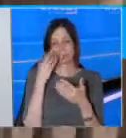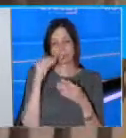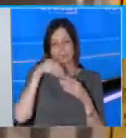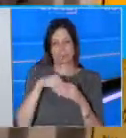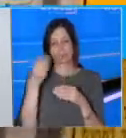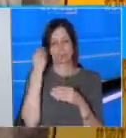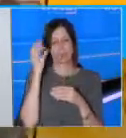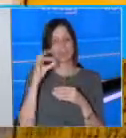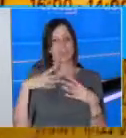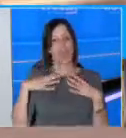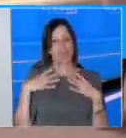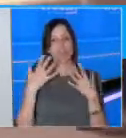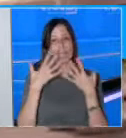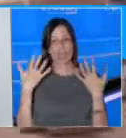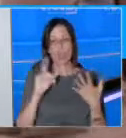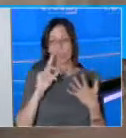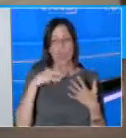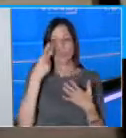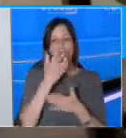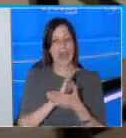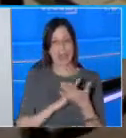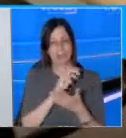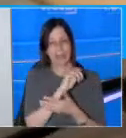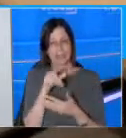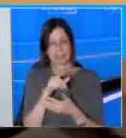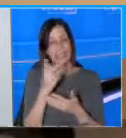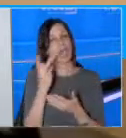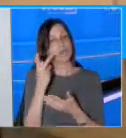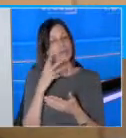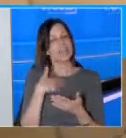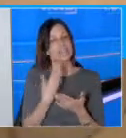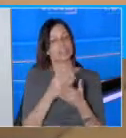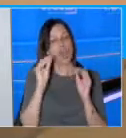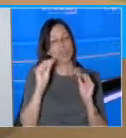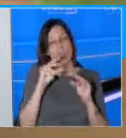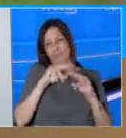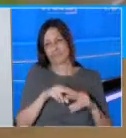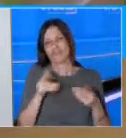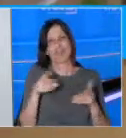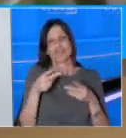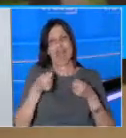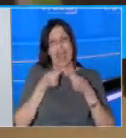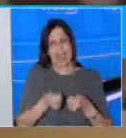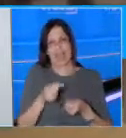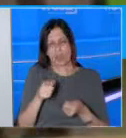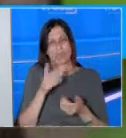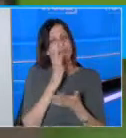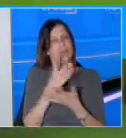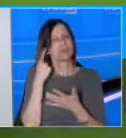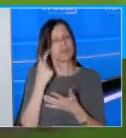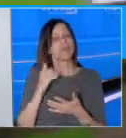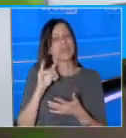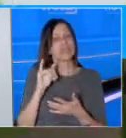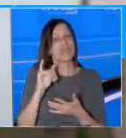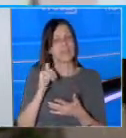הספר של החופש הגדול, הם לא יהיו חלק מהעניין הזה, כמובן שיציעו למורים להישאר, אבל אי אפשר להכריח אותם, וכבר שמענו את יפה